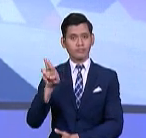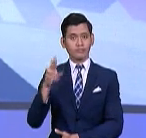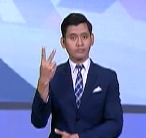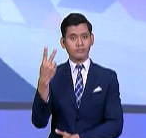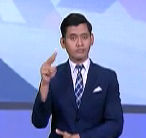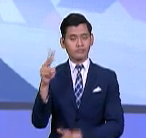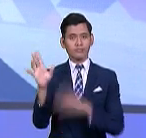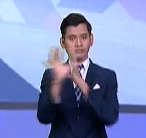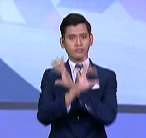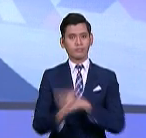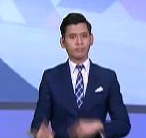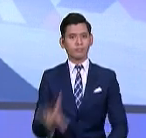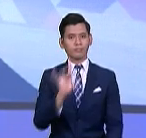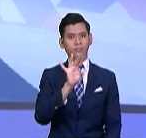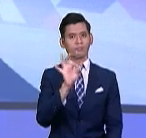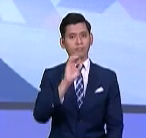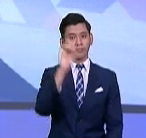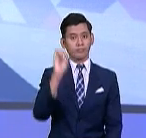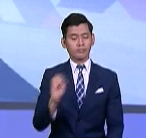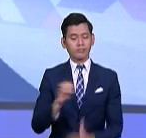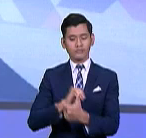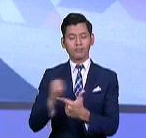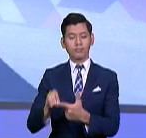menyaksikan 89% atau